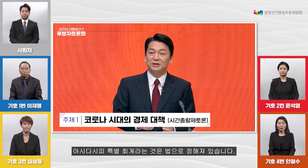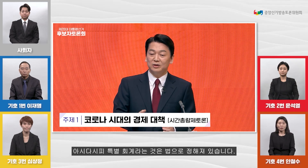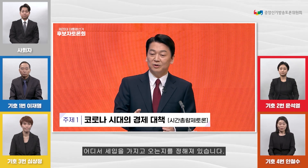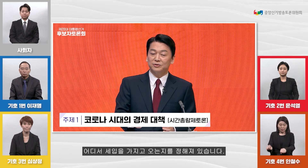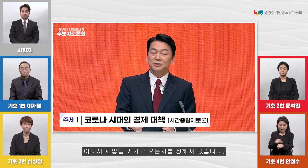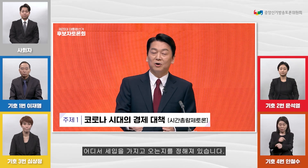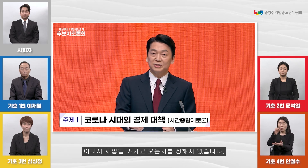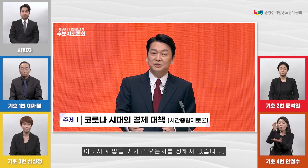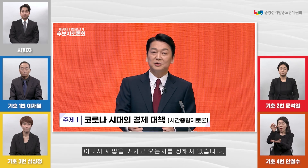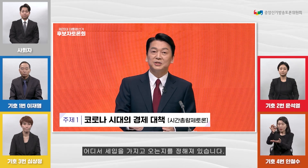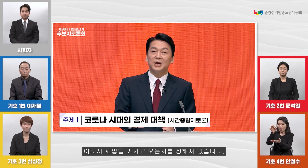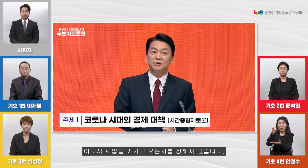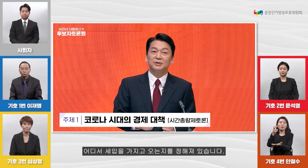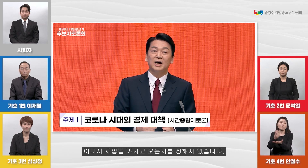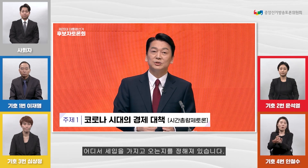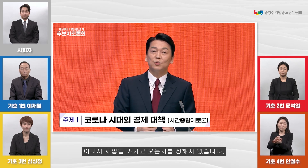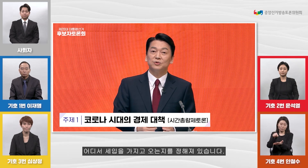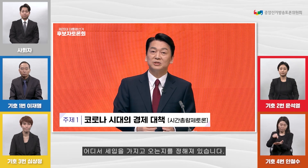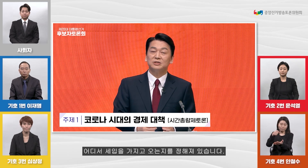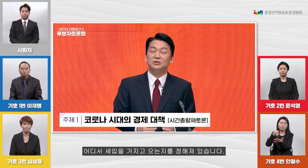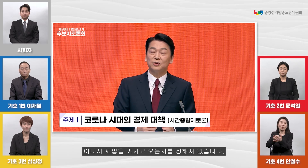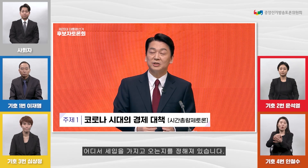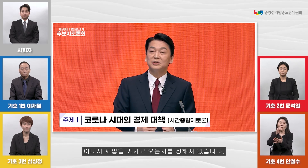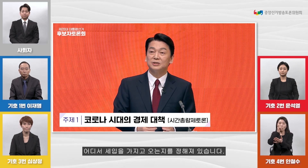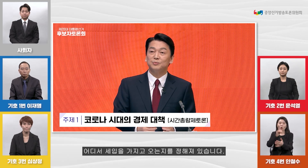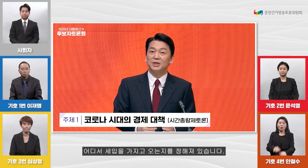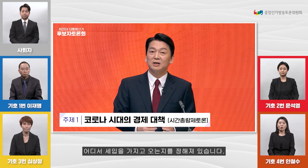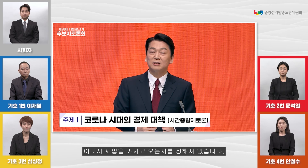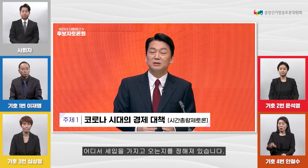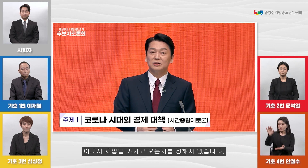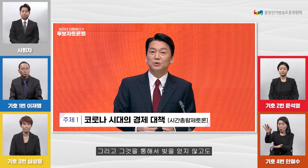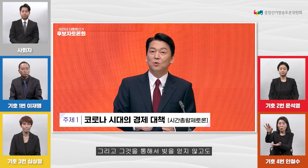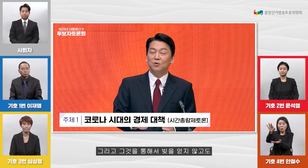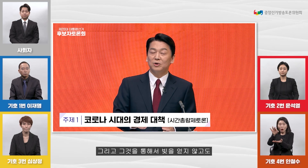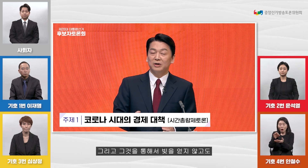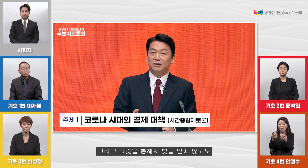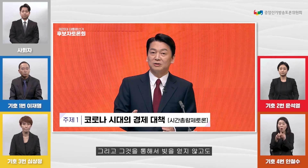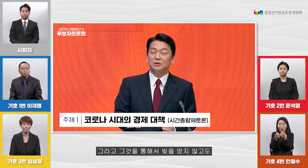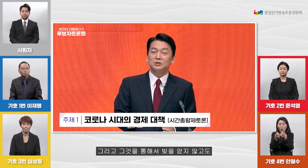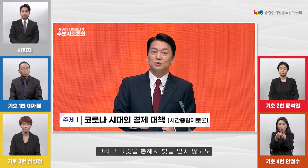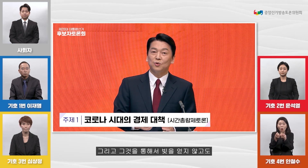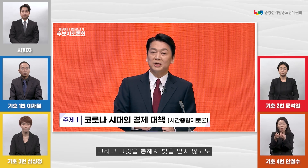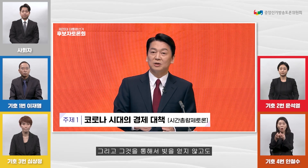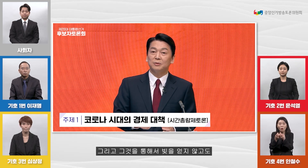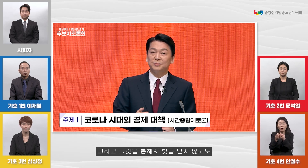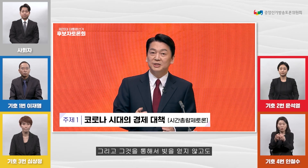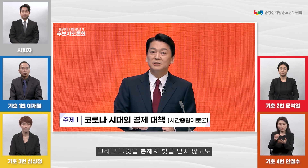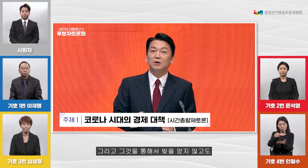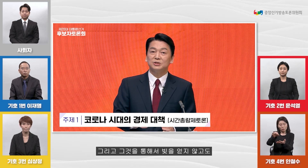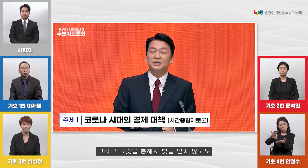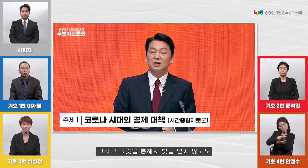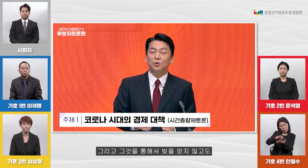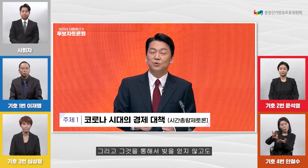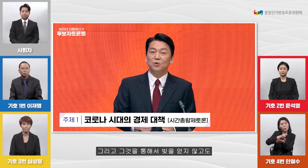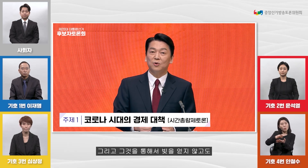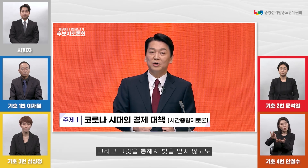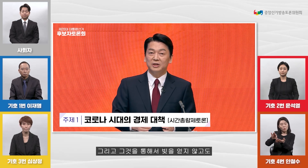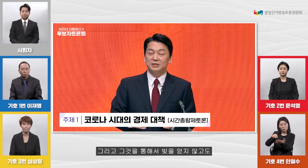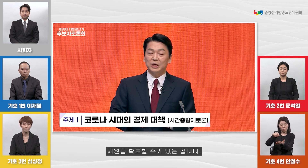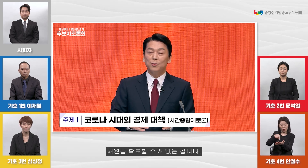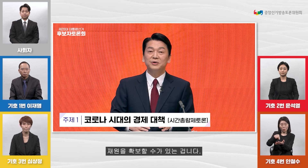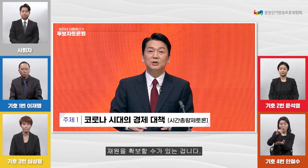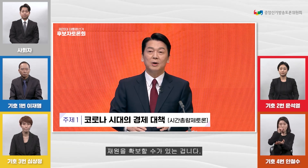있습니다. 어디서 세입을 가지고 오는지를 정해져 있습니다. 그리고 그것을 통해서 빚을 얻지